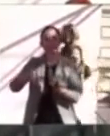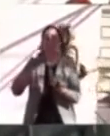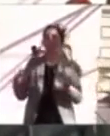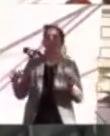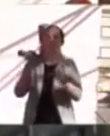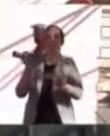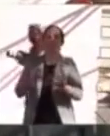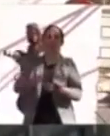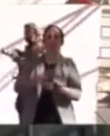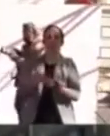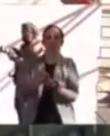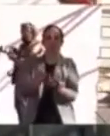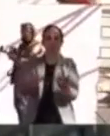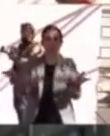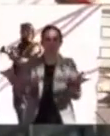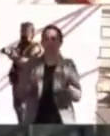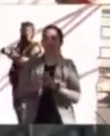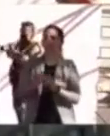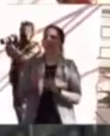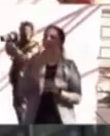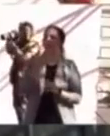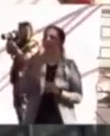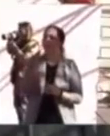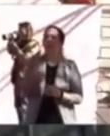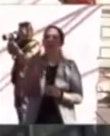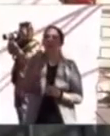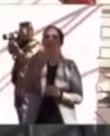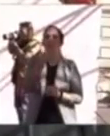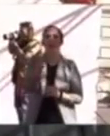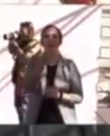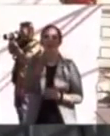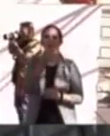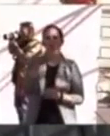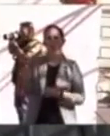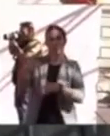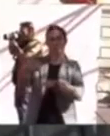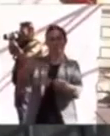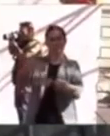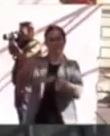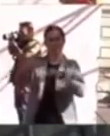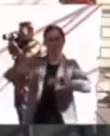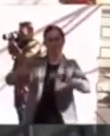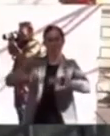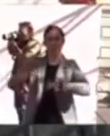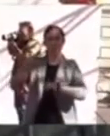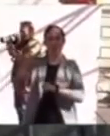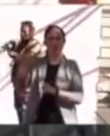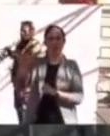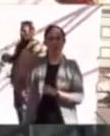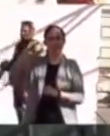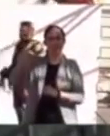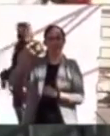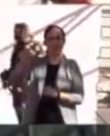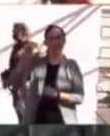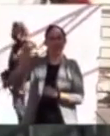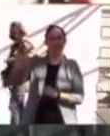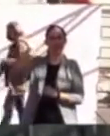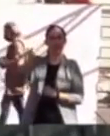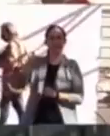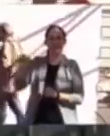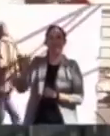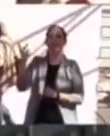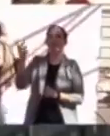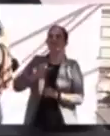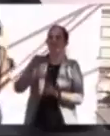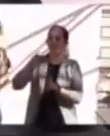grande in bocca al lupo al lupo a roberto speranza perché ci aspettano appunto mesi difficili ma le cose che ci ha detto